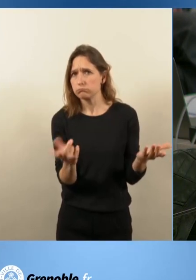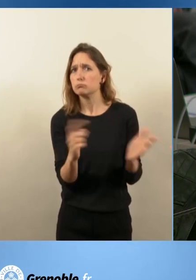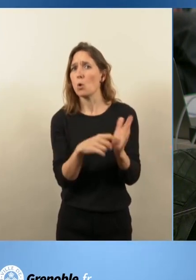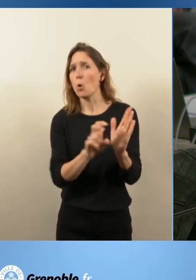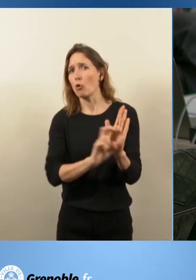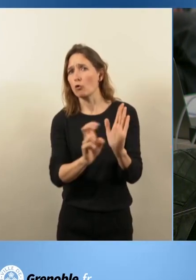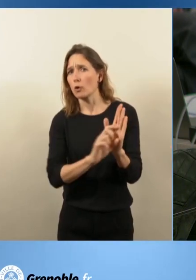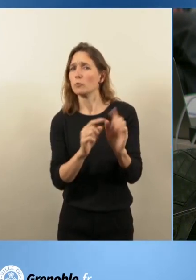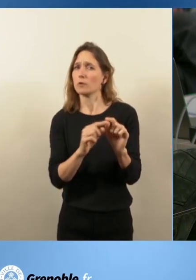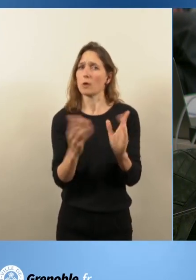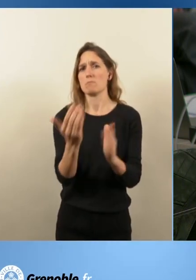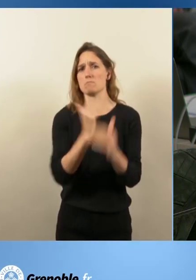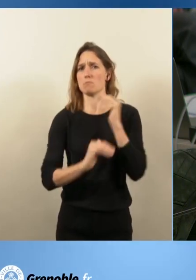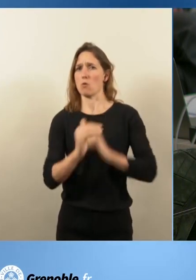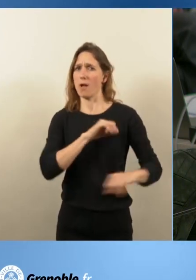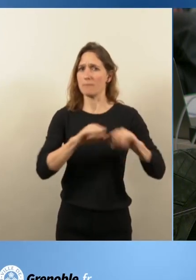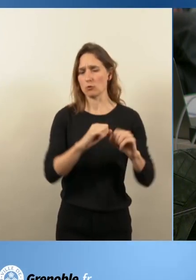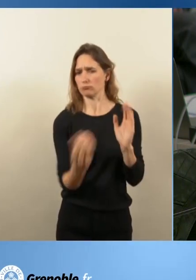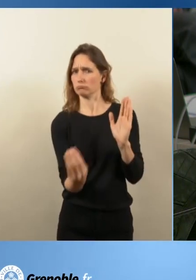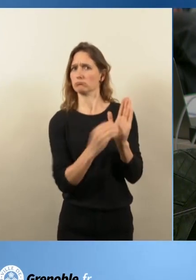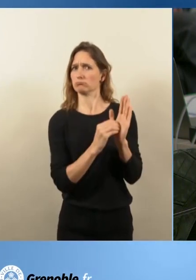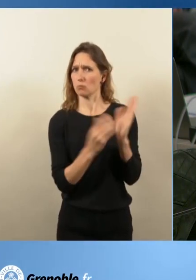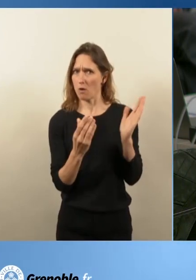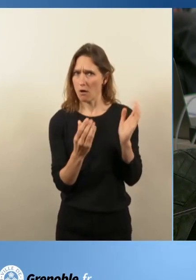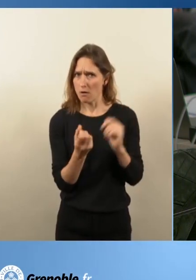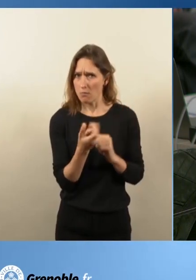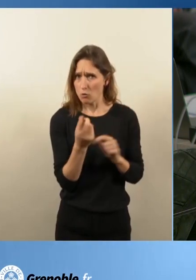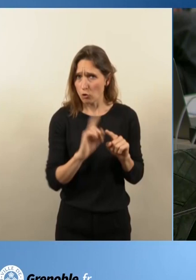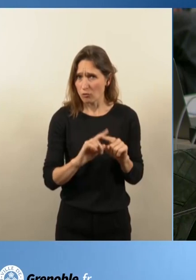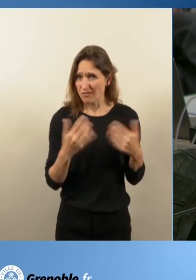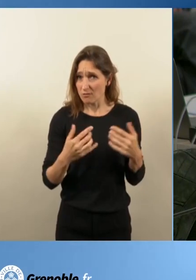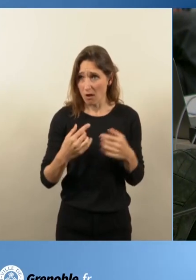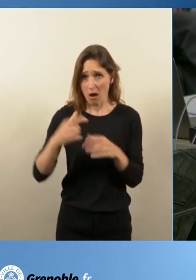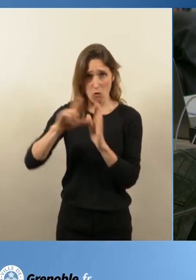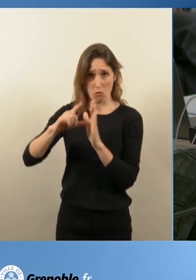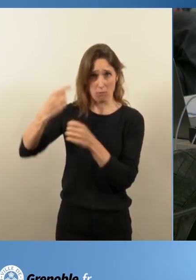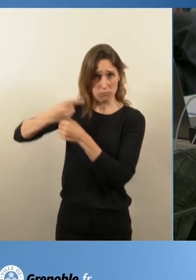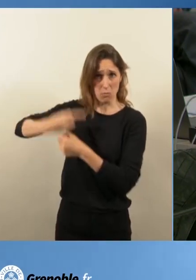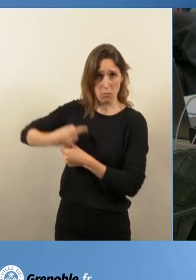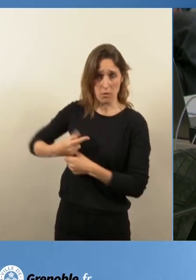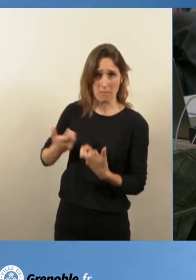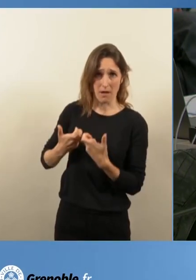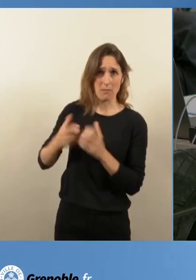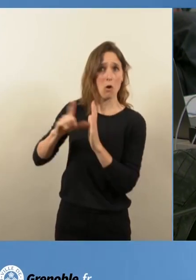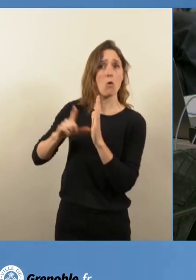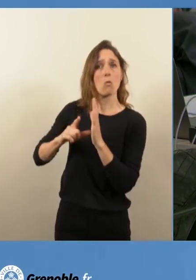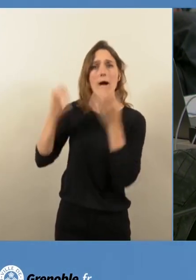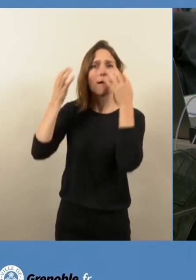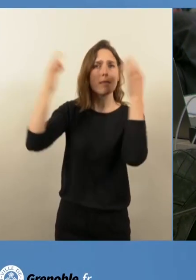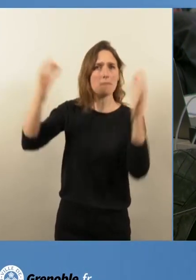que vous mettez dans votre plan d'action il y a quand même un certain nombre qui sont obligatoires par la loi et notamment la loi climat et résilience